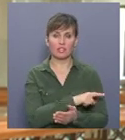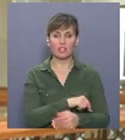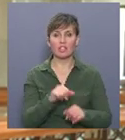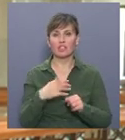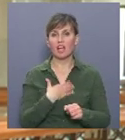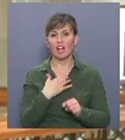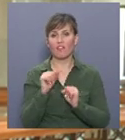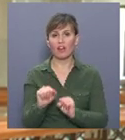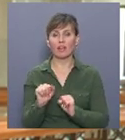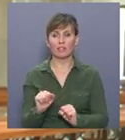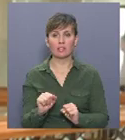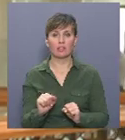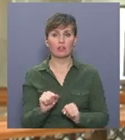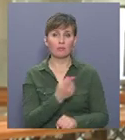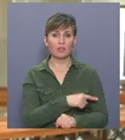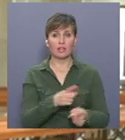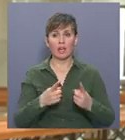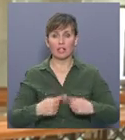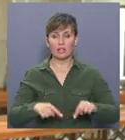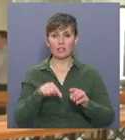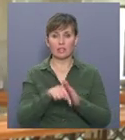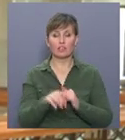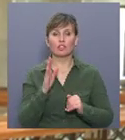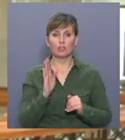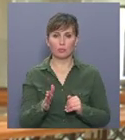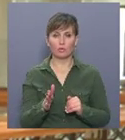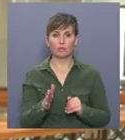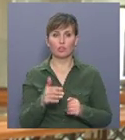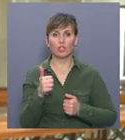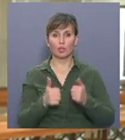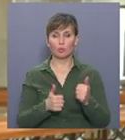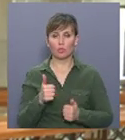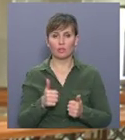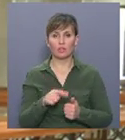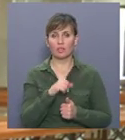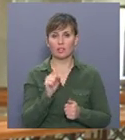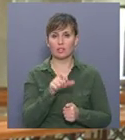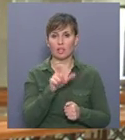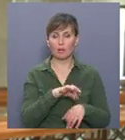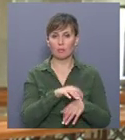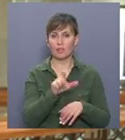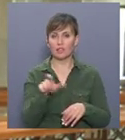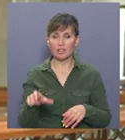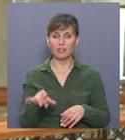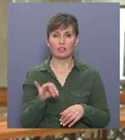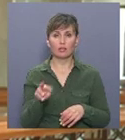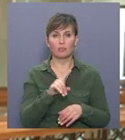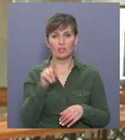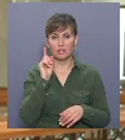когда мы знаем, что медицинские организации будут конкурировать за пациентов. Ну и как мы все знаем,